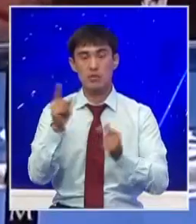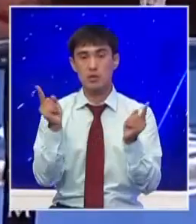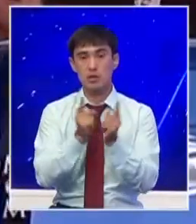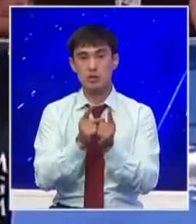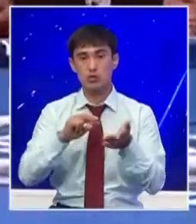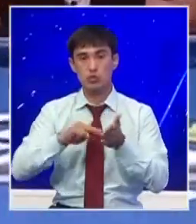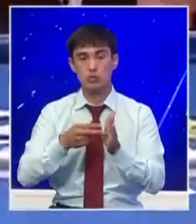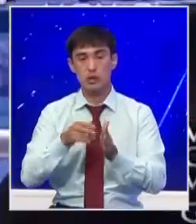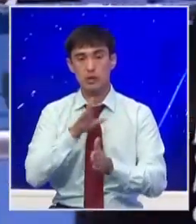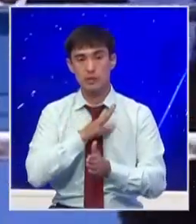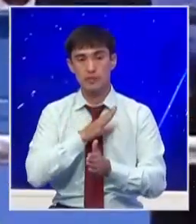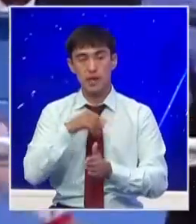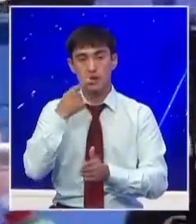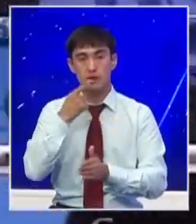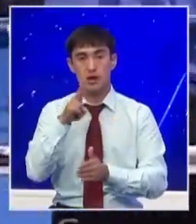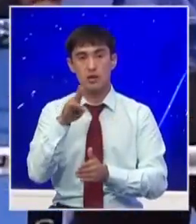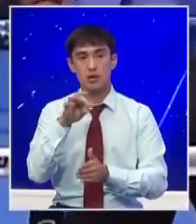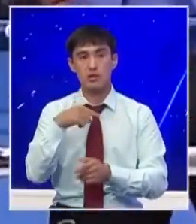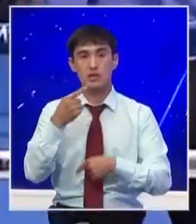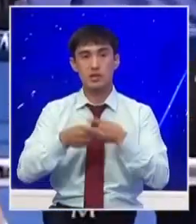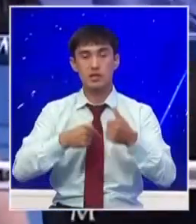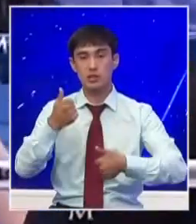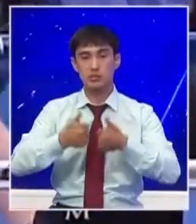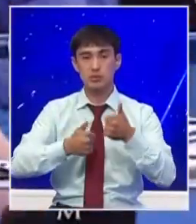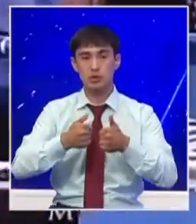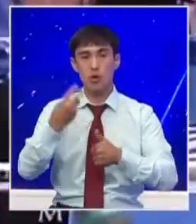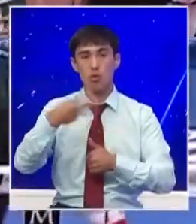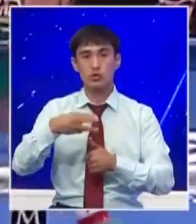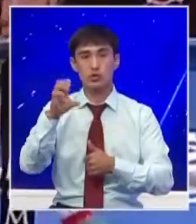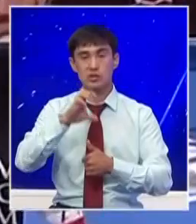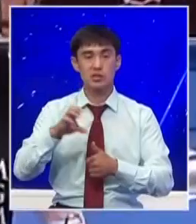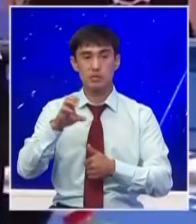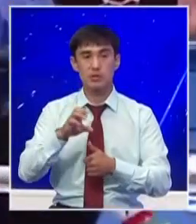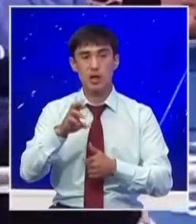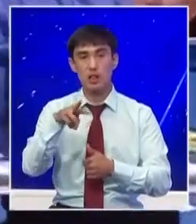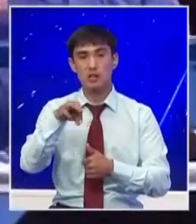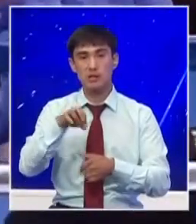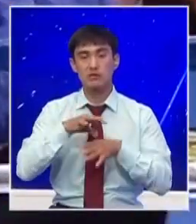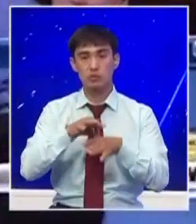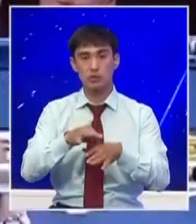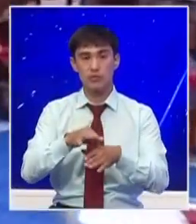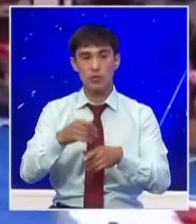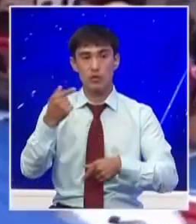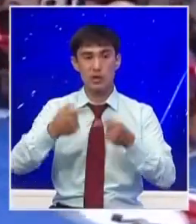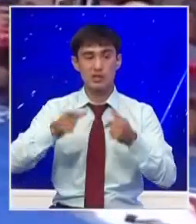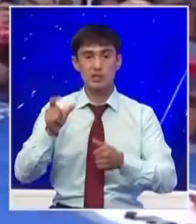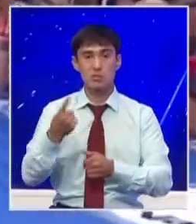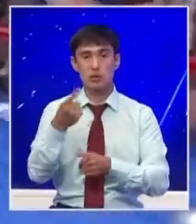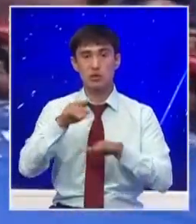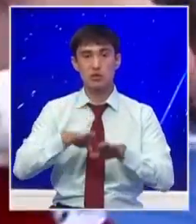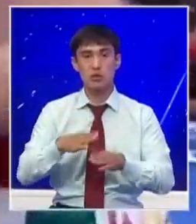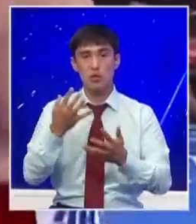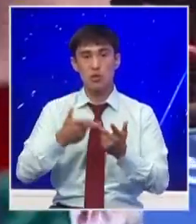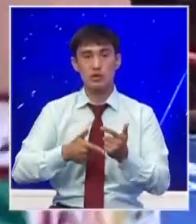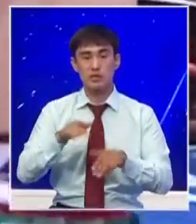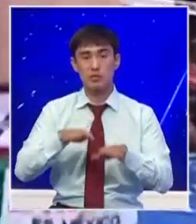кездесуі жоспарлануда. Айта кетейік, Канелоның келесі жекпе-жегі 30 қыркүйекте Лас-Вегаста өтеді. Ал оның қарсыласы бірінші орта